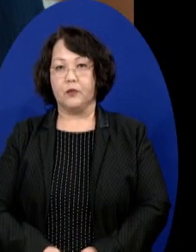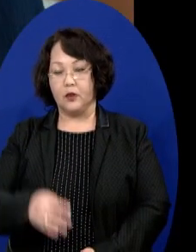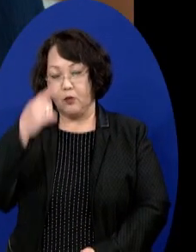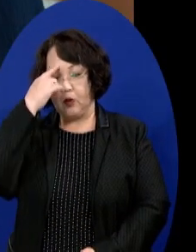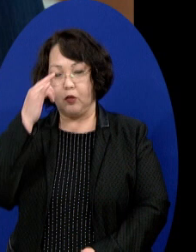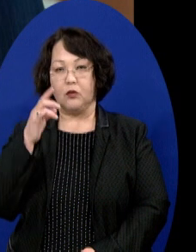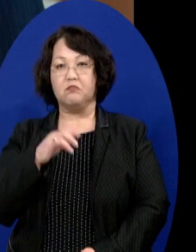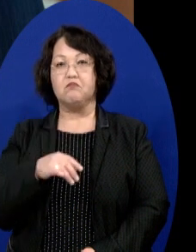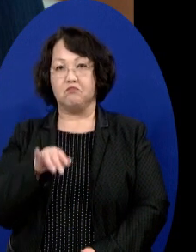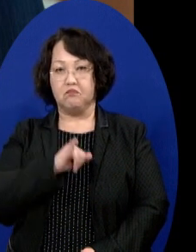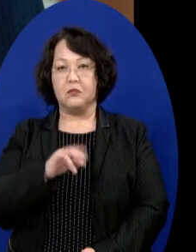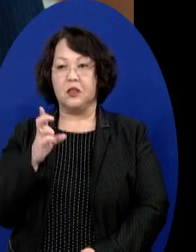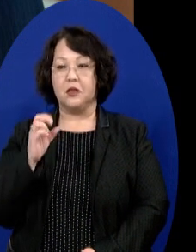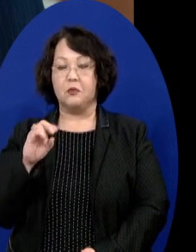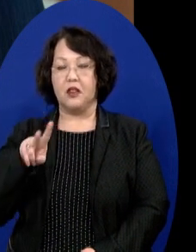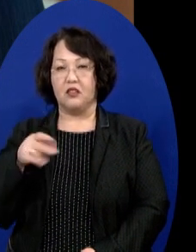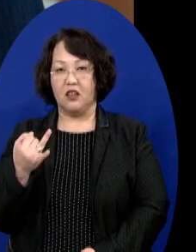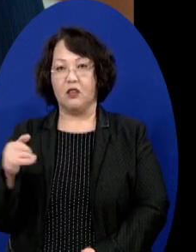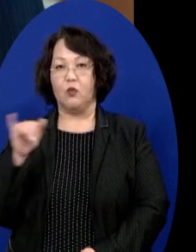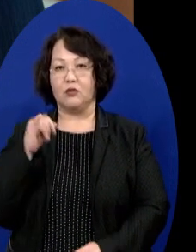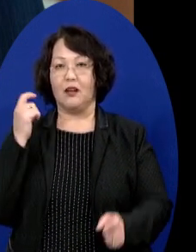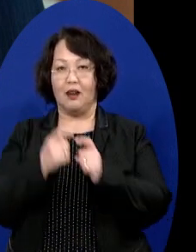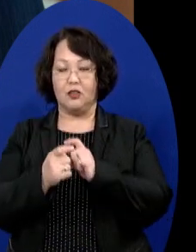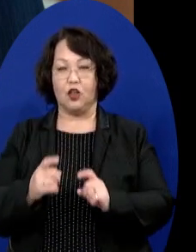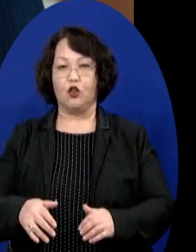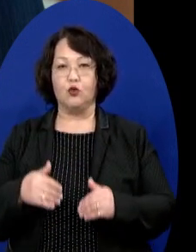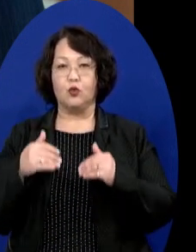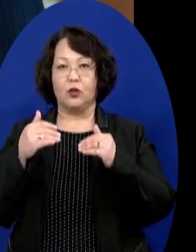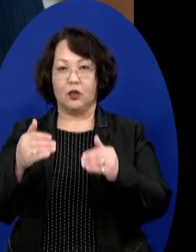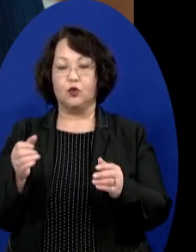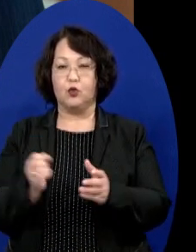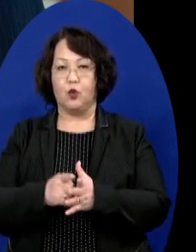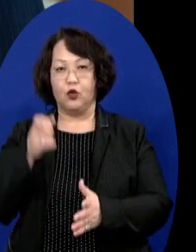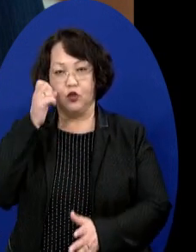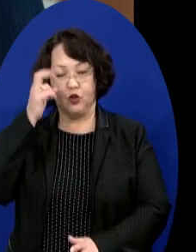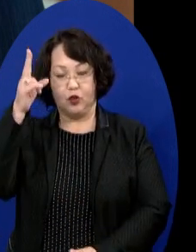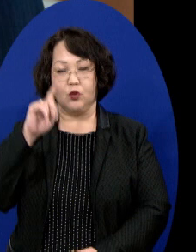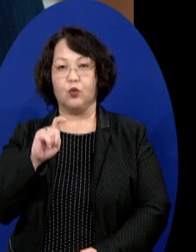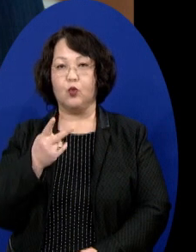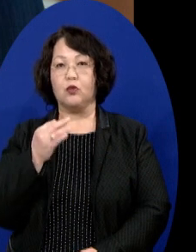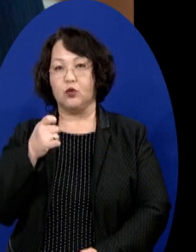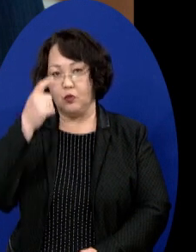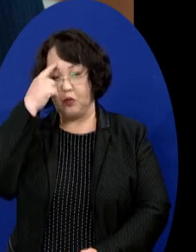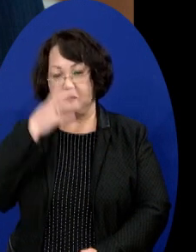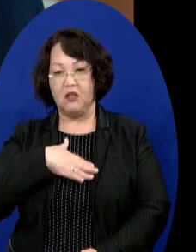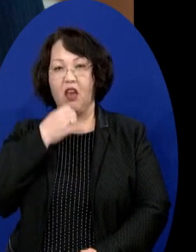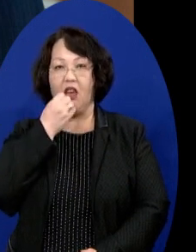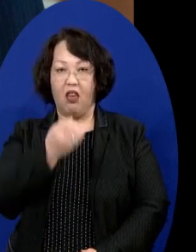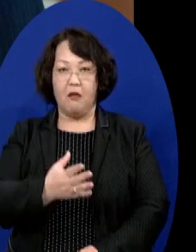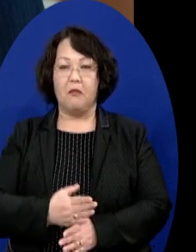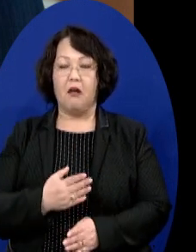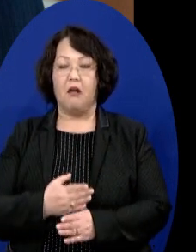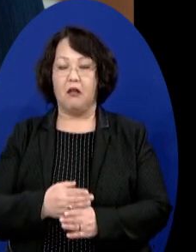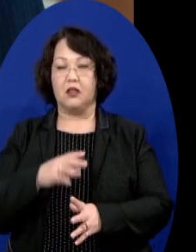Монгол Бельгийн харилцаа хамтын ажиллагааг улам бүр өргөжүүлэх нь чухал гэдгийг Монгол улсын ерөнхийлөгч хүрэлцэх онцоллоо. Мөн дэлхийн улс орнуудын